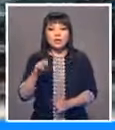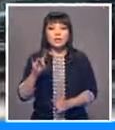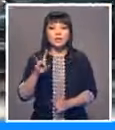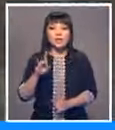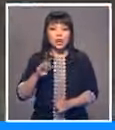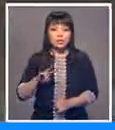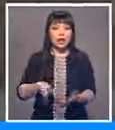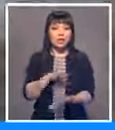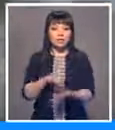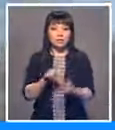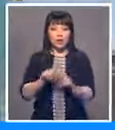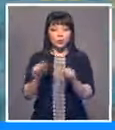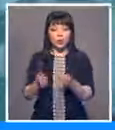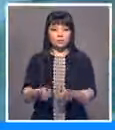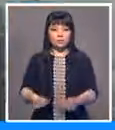Зырян қаласында да ұйымдастырылды.